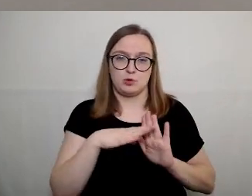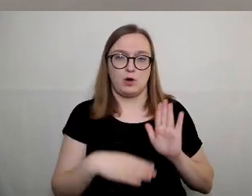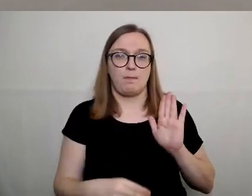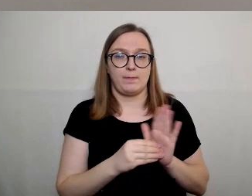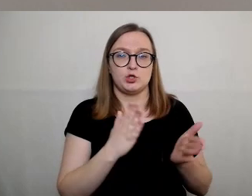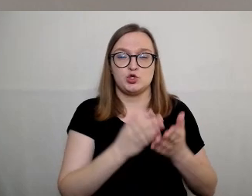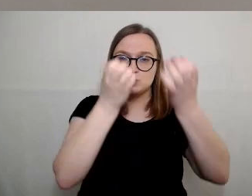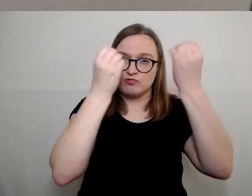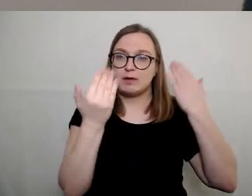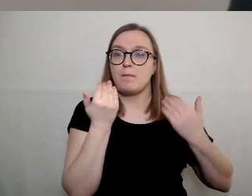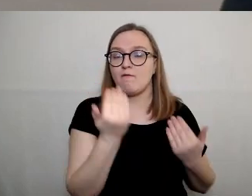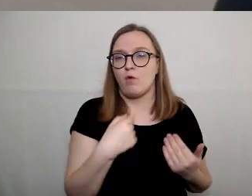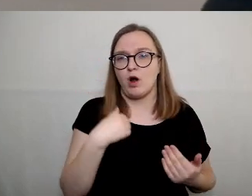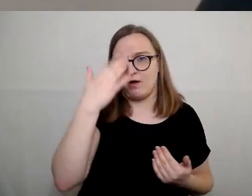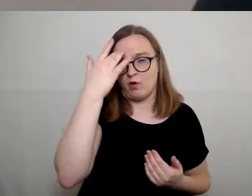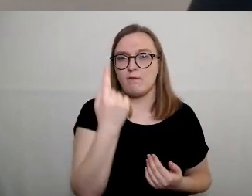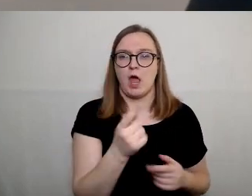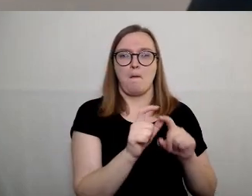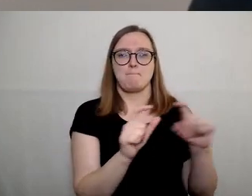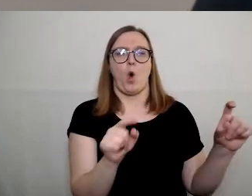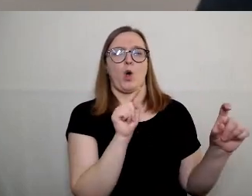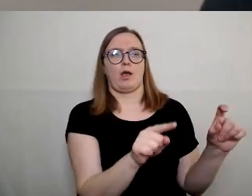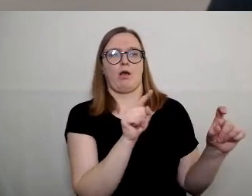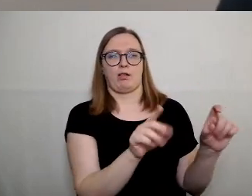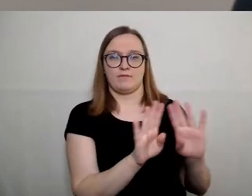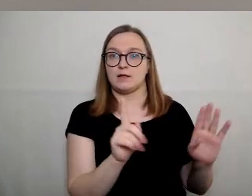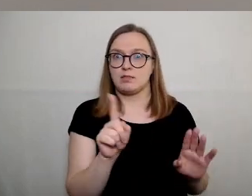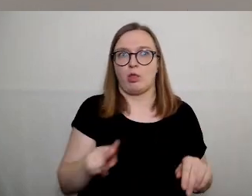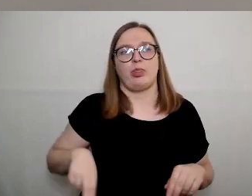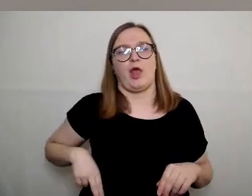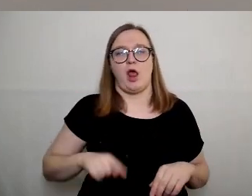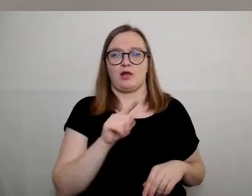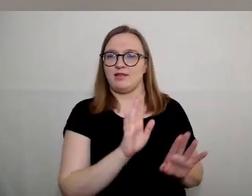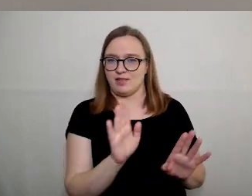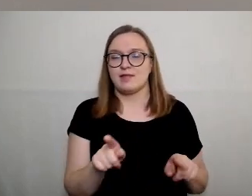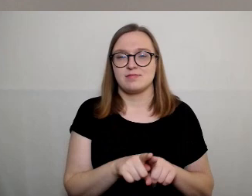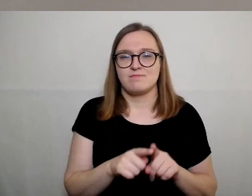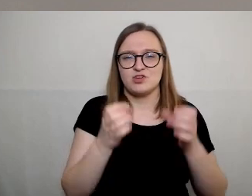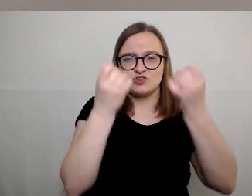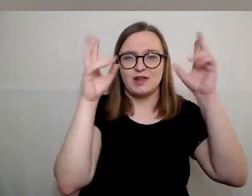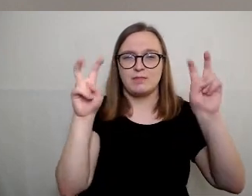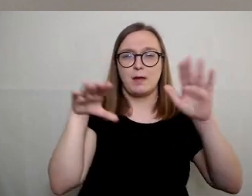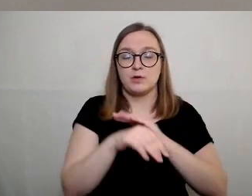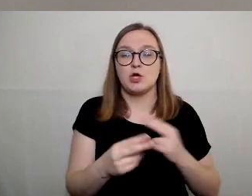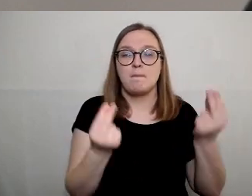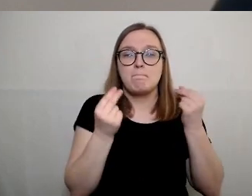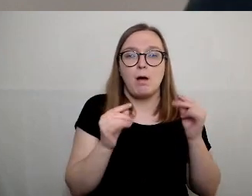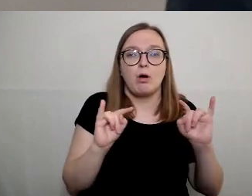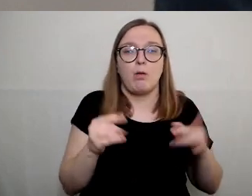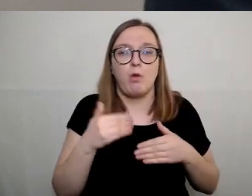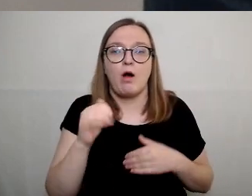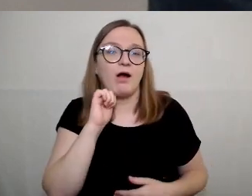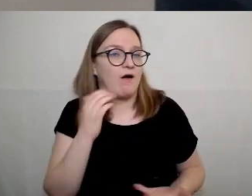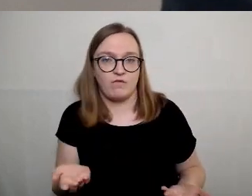tai ne tik tai, aš galvoju, mokyklos ir direktoriai, bet yra ir po mokyklos laikas, kada pas mus